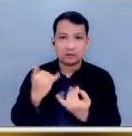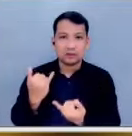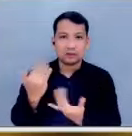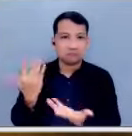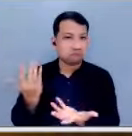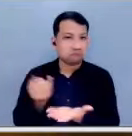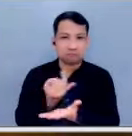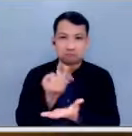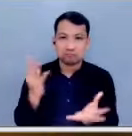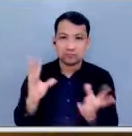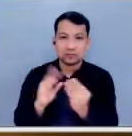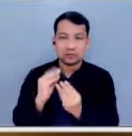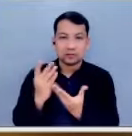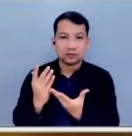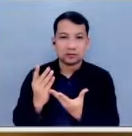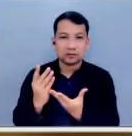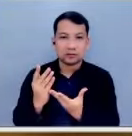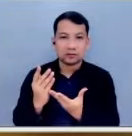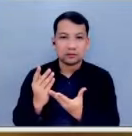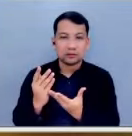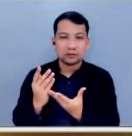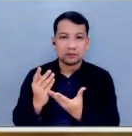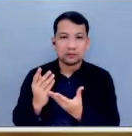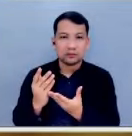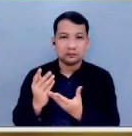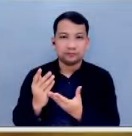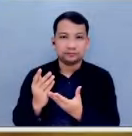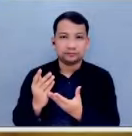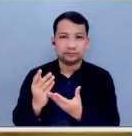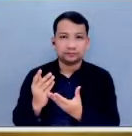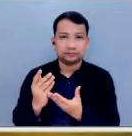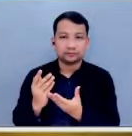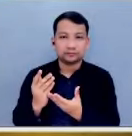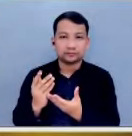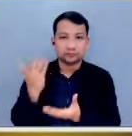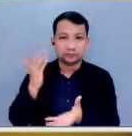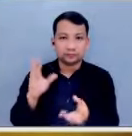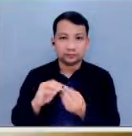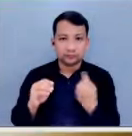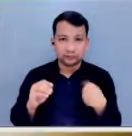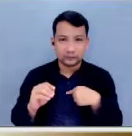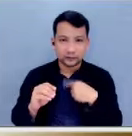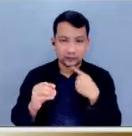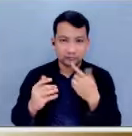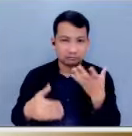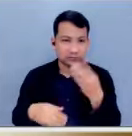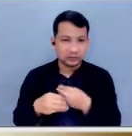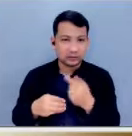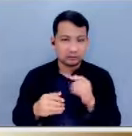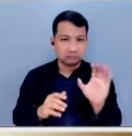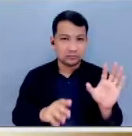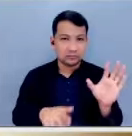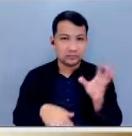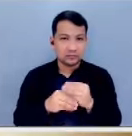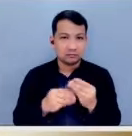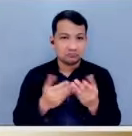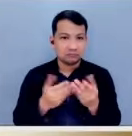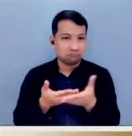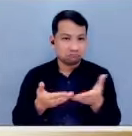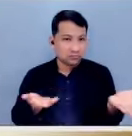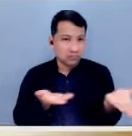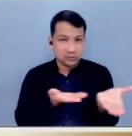Mami Dims, hindi ko na talaga mabilang. Sobrang dami na. Yes po. Do you only just do jelly cakes or do you do other things as well? Other